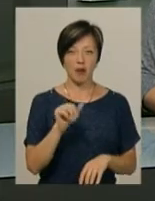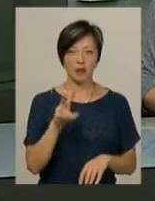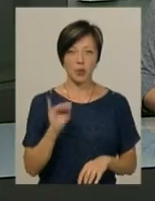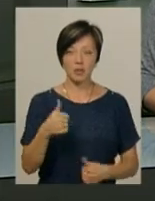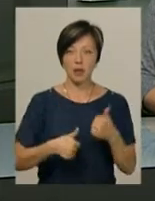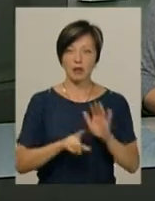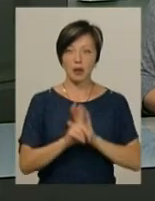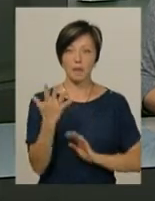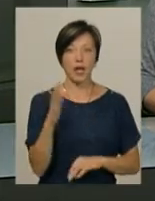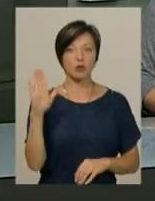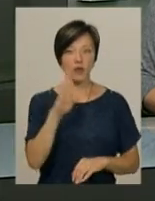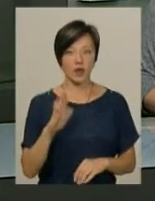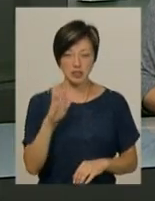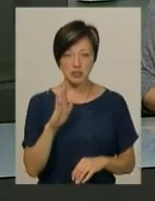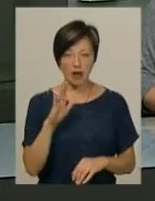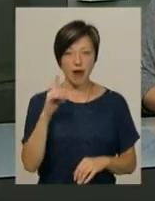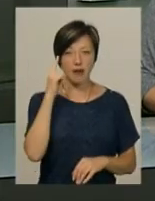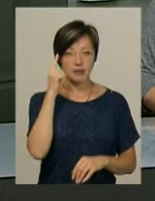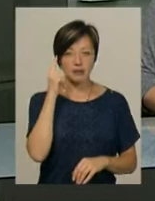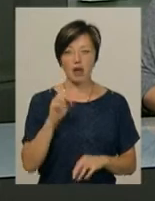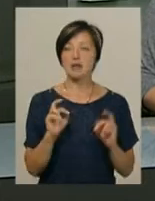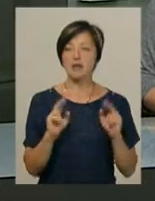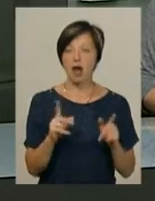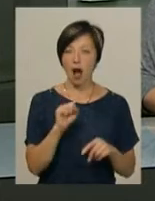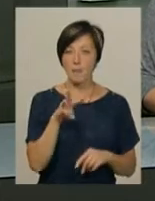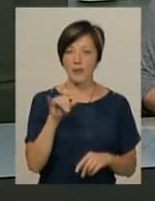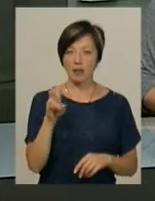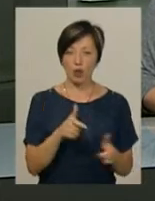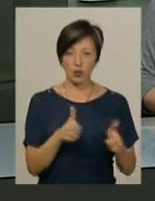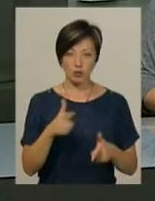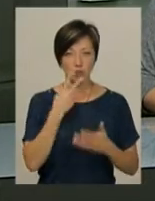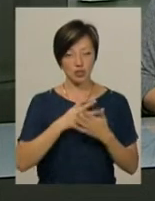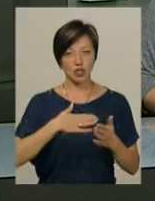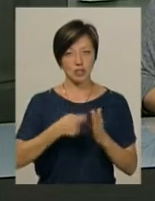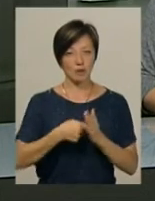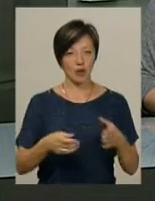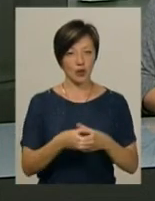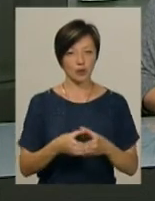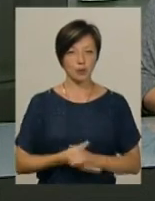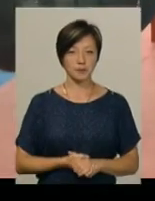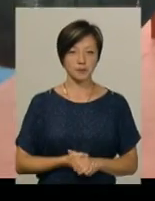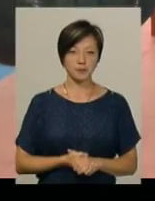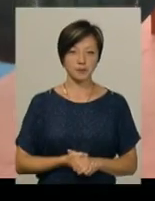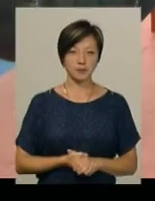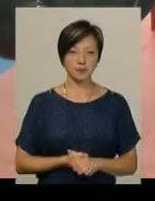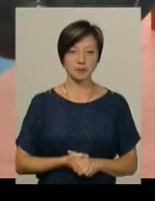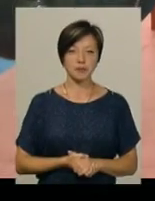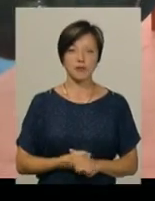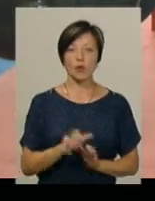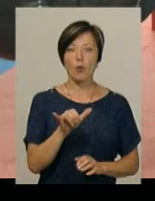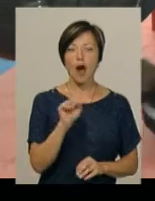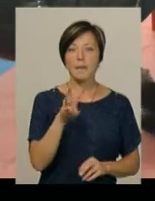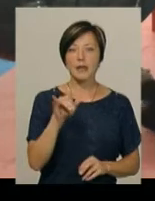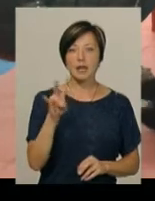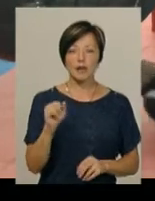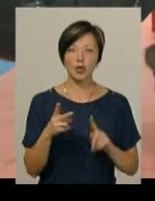Змагання стартують 5 вересня в Казахстані. Як Аміна Гончар готується до них, бачила наша знімальна група. У Аміни Гончар